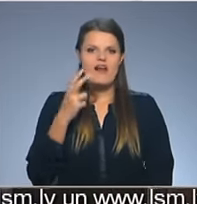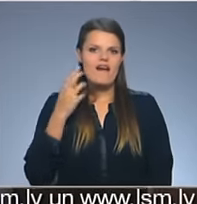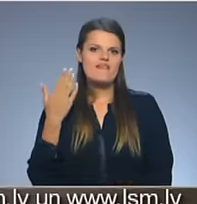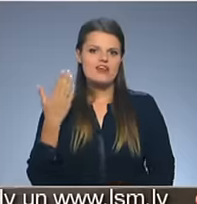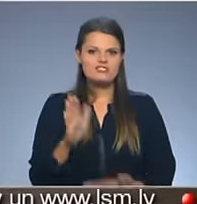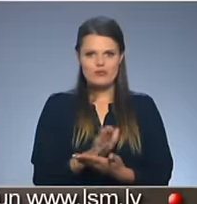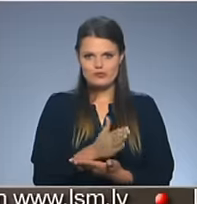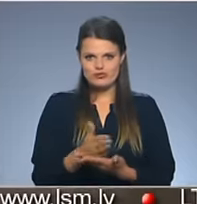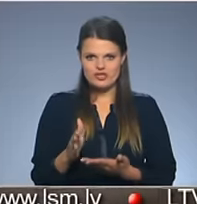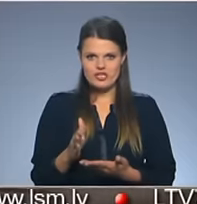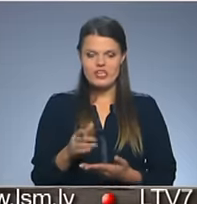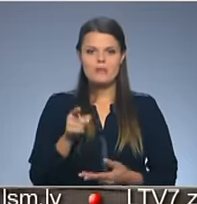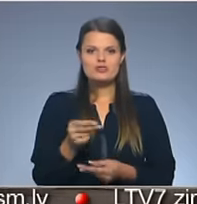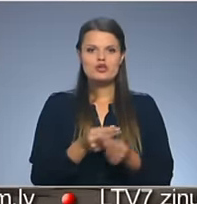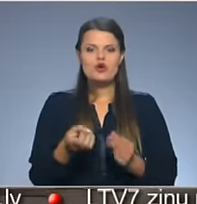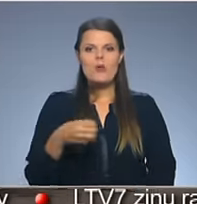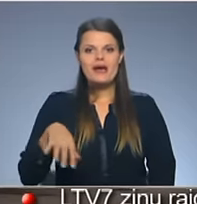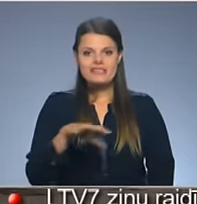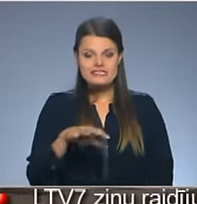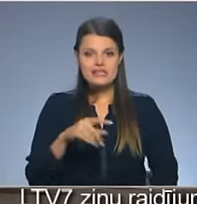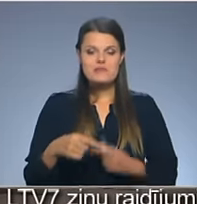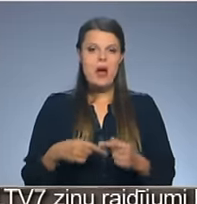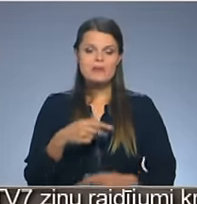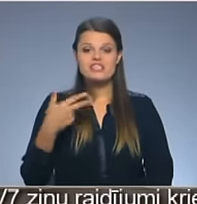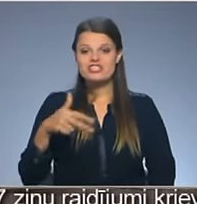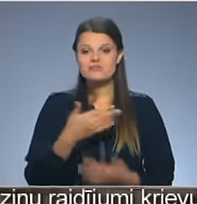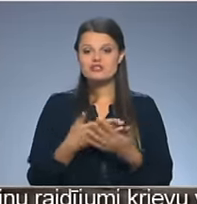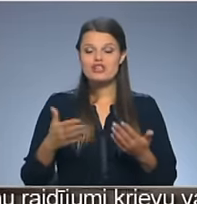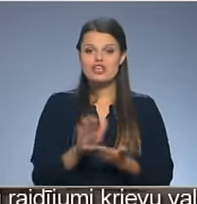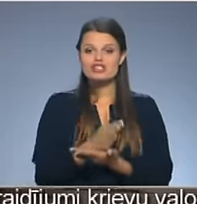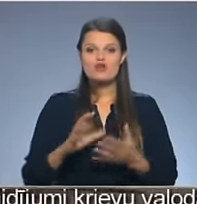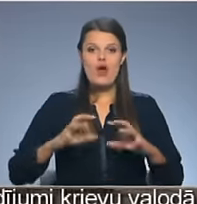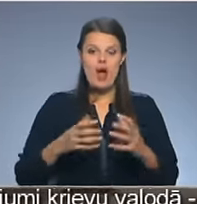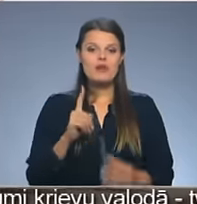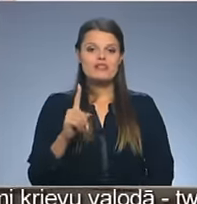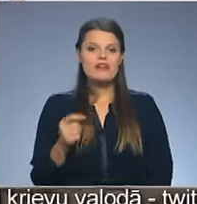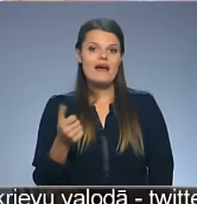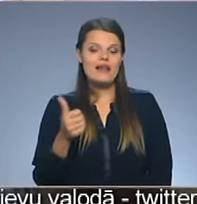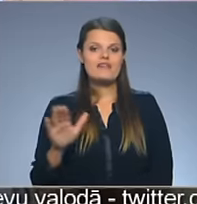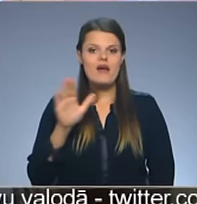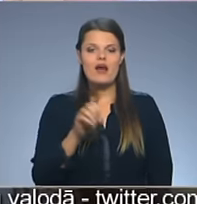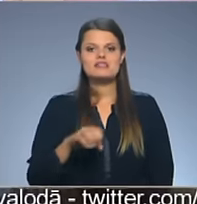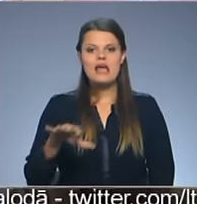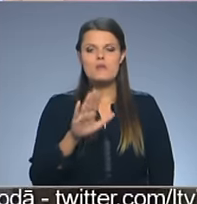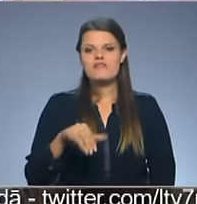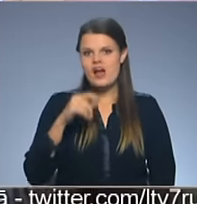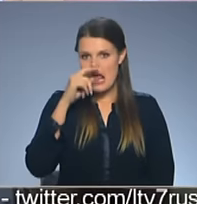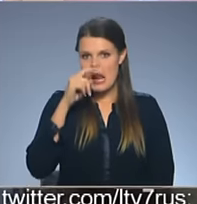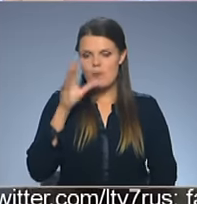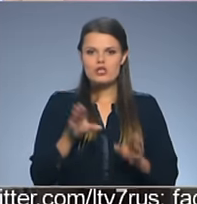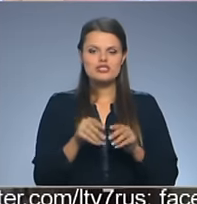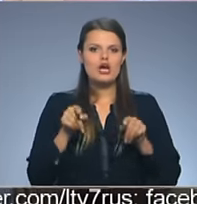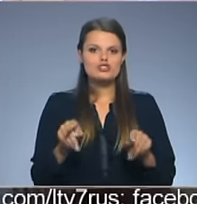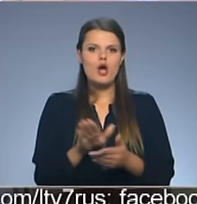šķirnēm. Komercdārzos apritē ir ap 30 šķirņu ābolu, un tikai reta valsts Eiropā var lepoties ar